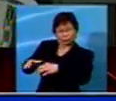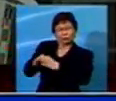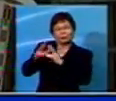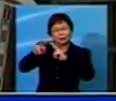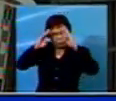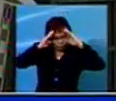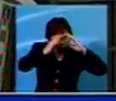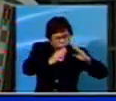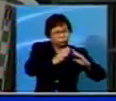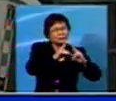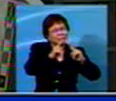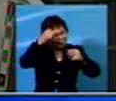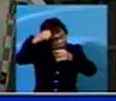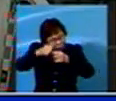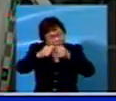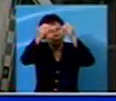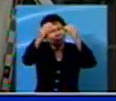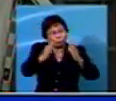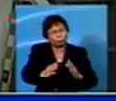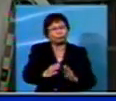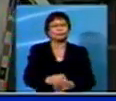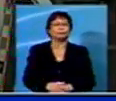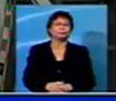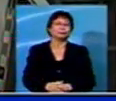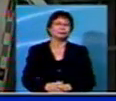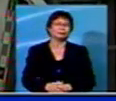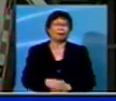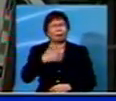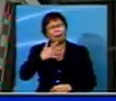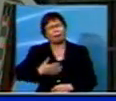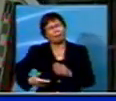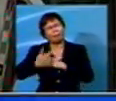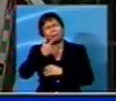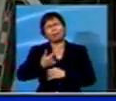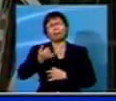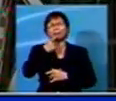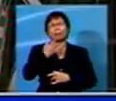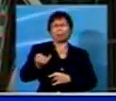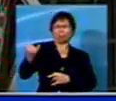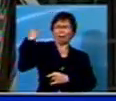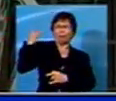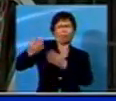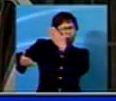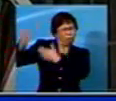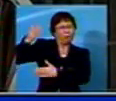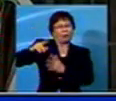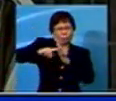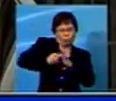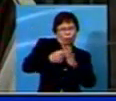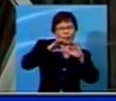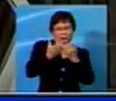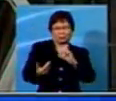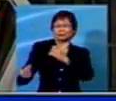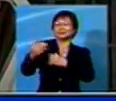mengingati gurunya walaupun begitu lama masa dan saya mula dengan kelas ini mula-mula saya